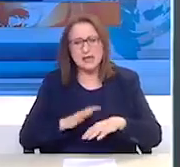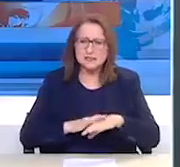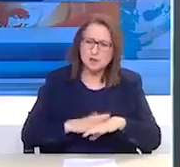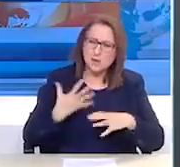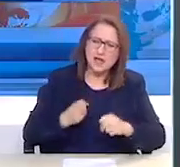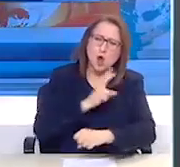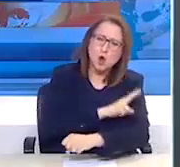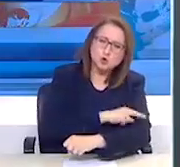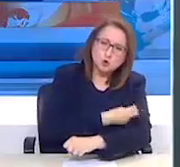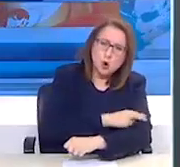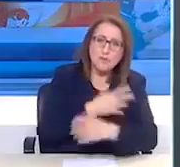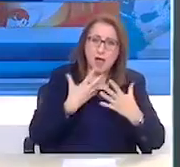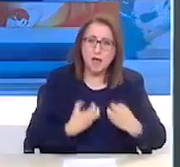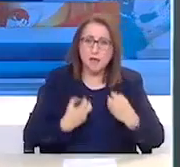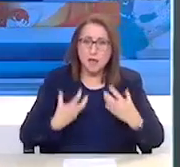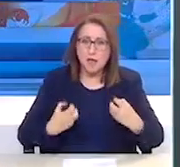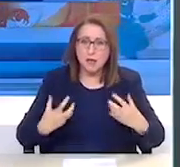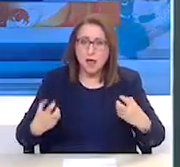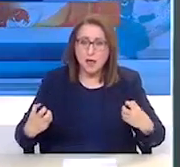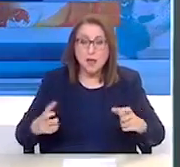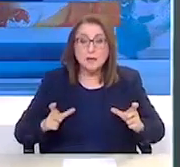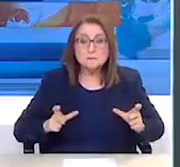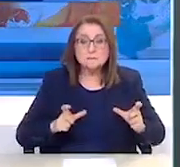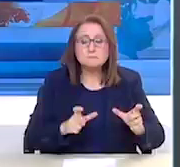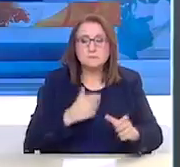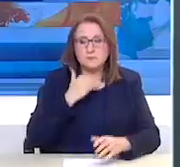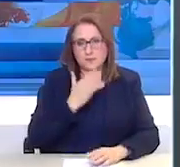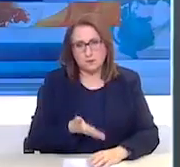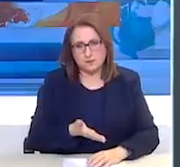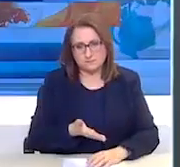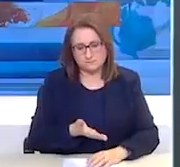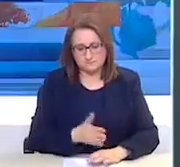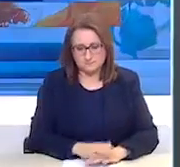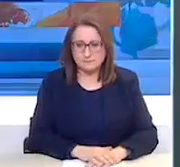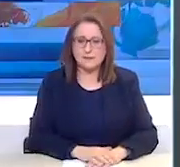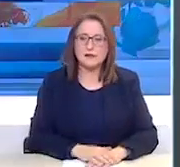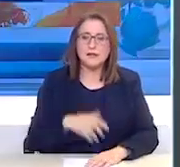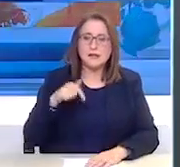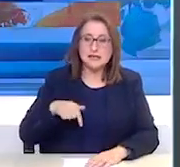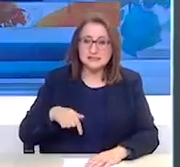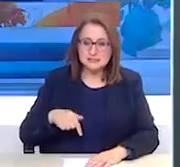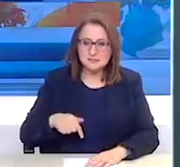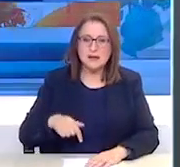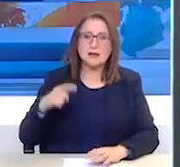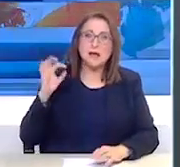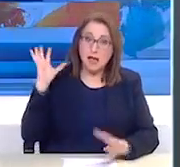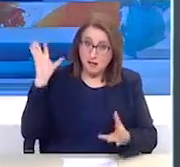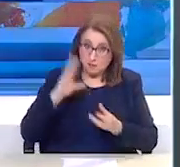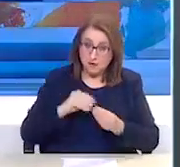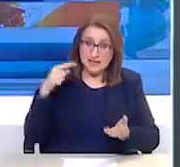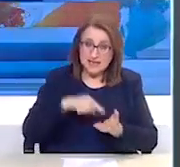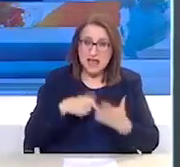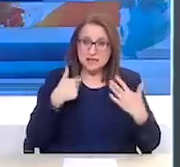Σήμερα ανακοινώνουμε 60 νέα κρούσματα του νέου ιού στη χώρα. Ο συνολικός αριθμός των κρούσματων είναι